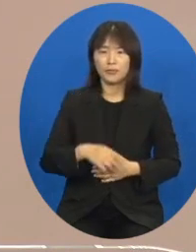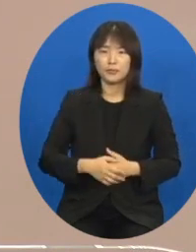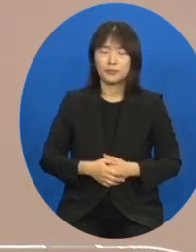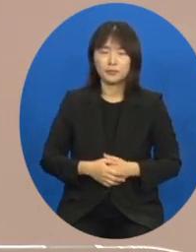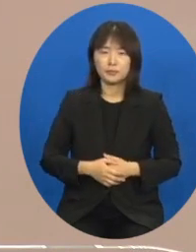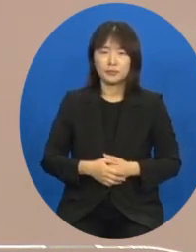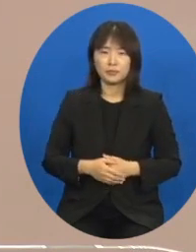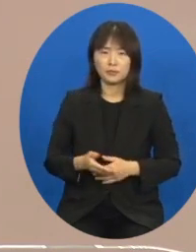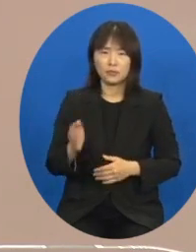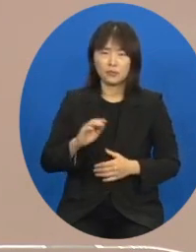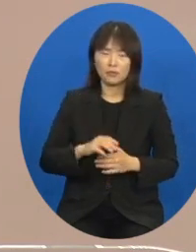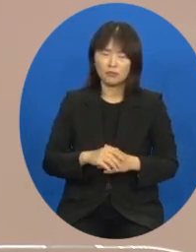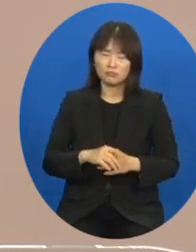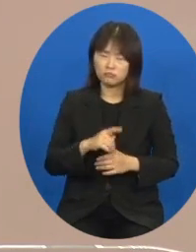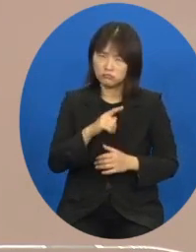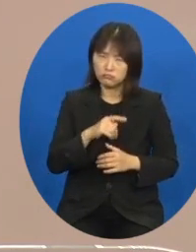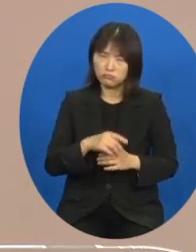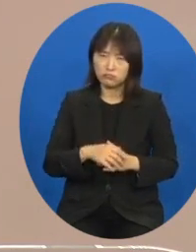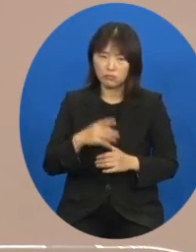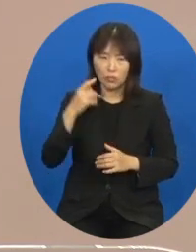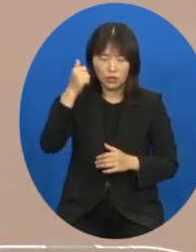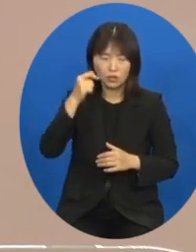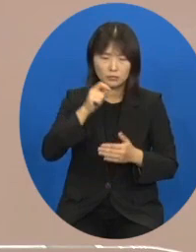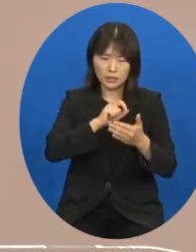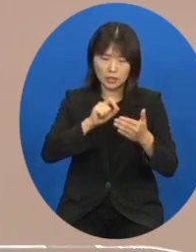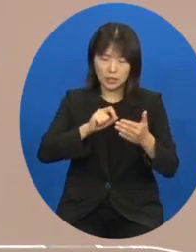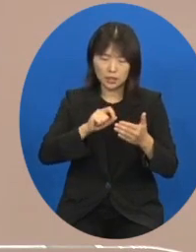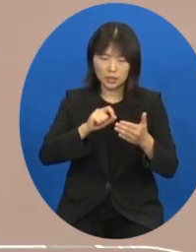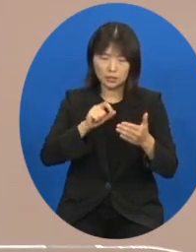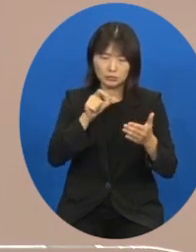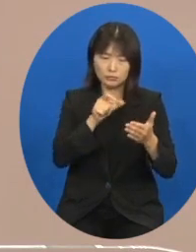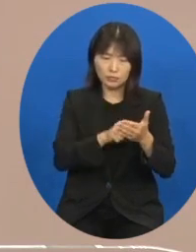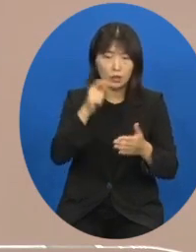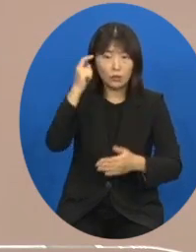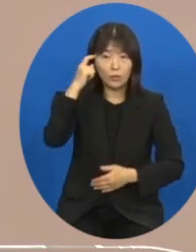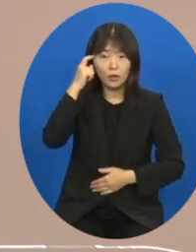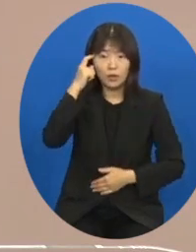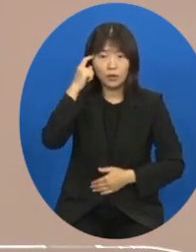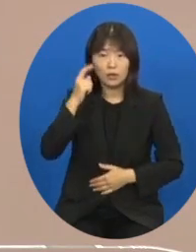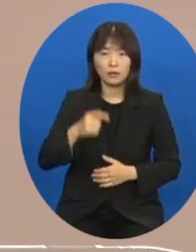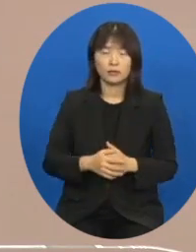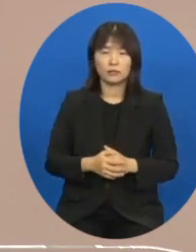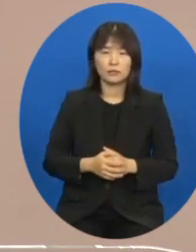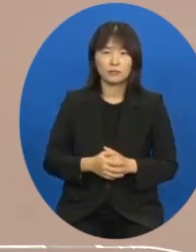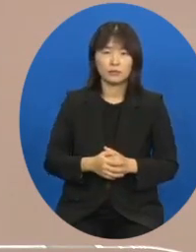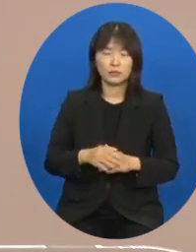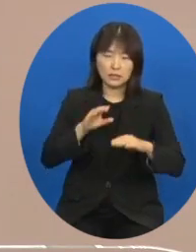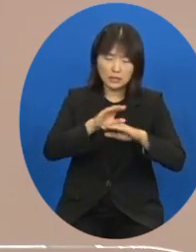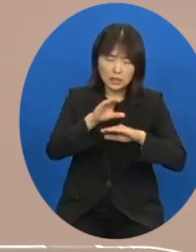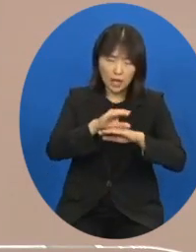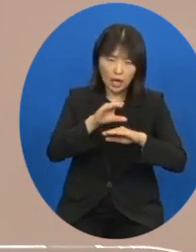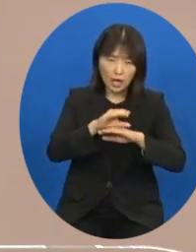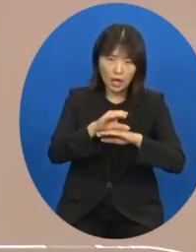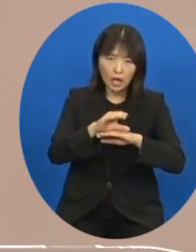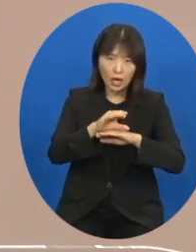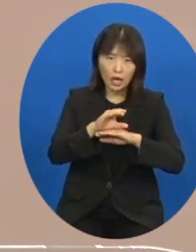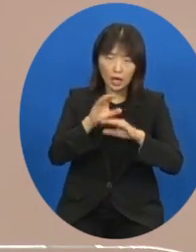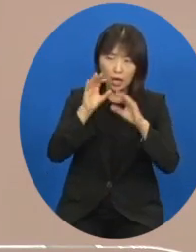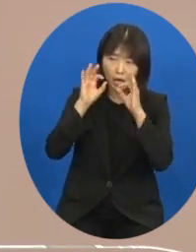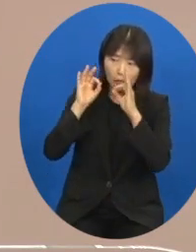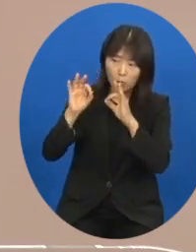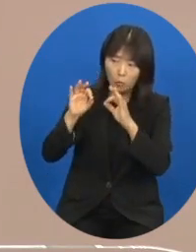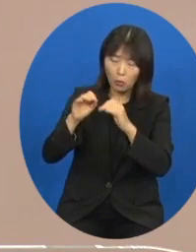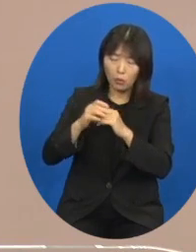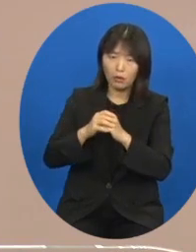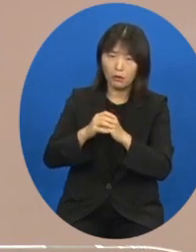근데 그게 왜 그렇게 목사님의 일기 속에 등장했냐면, 그 차의 백미러에